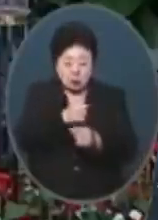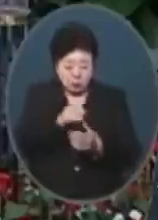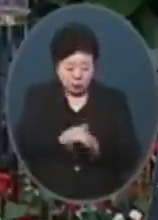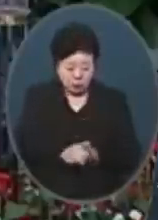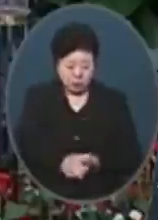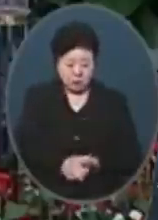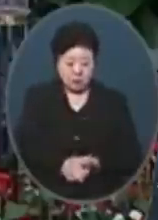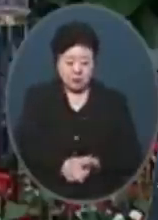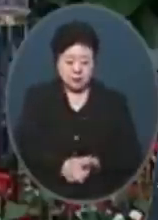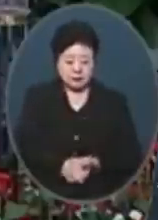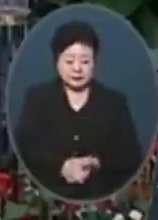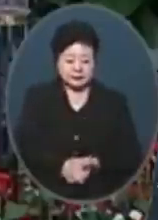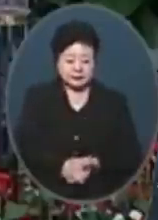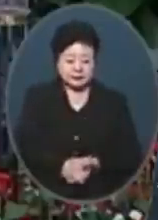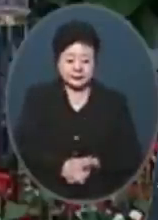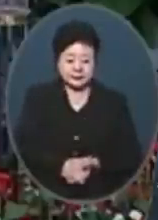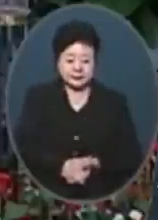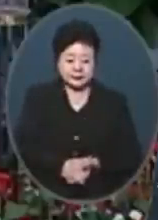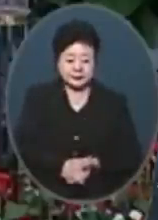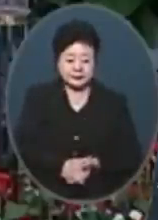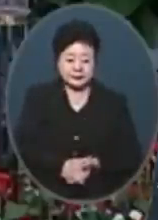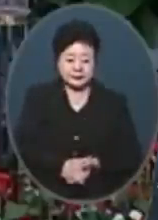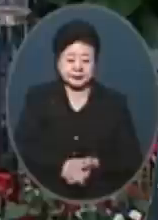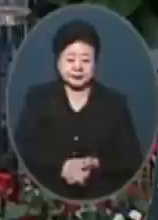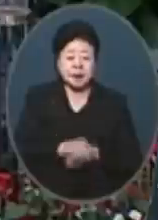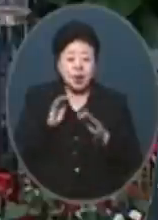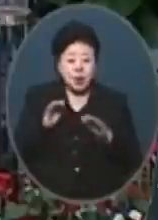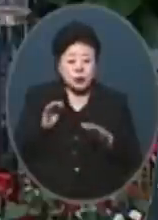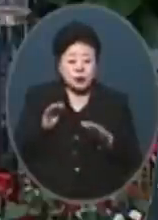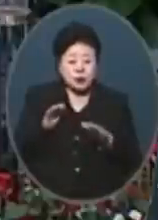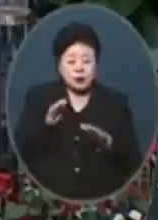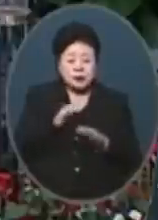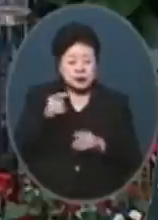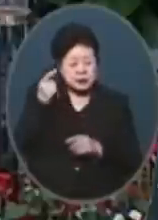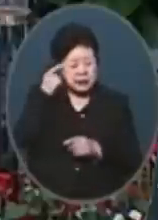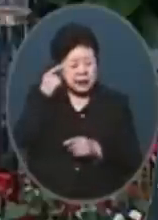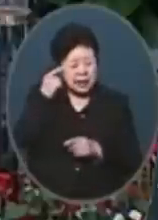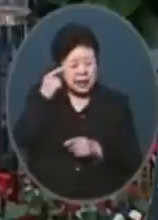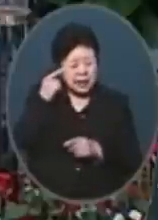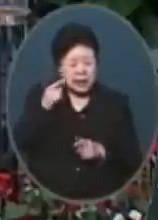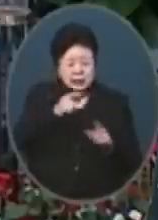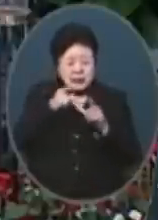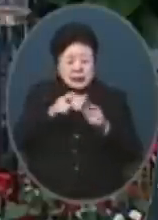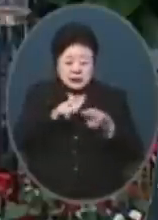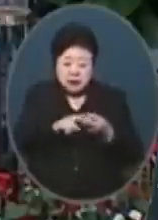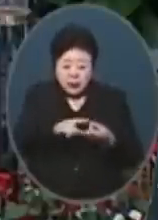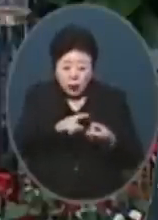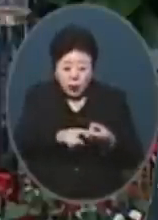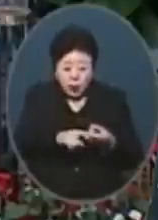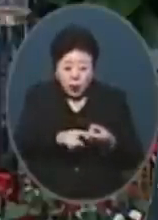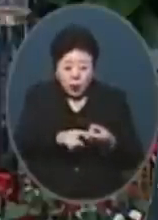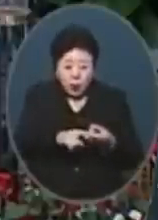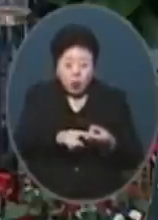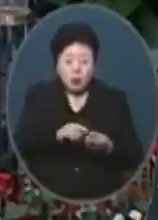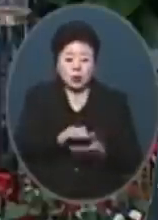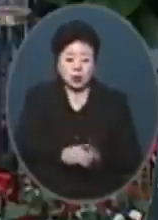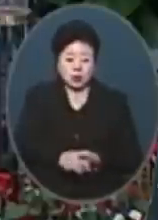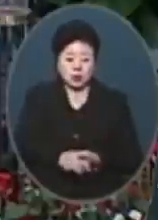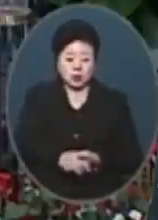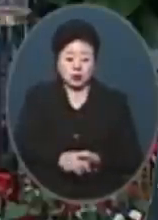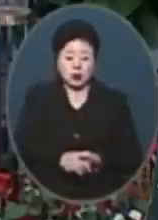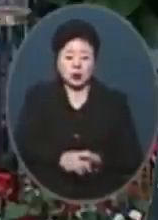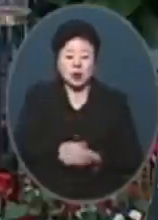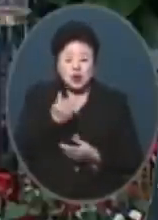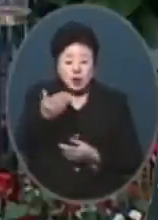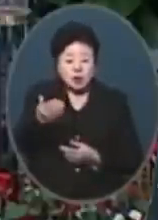만든다고 말했습니다. 오늘 어떤 생각을 가지고 살느냐에 따라서